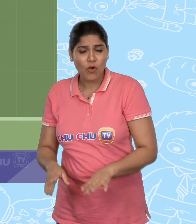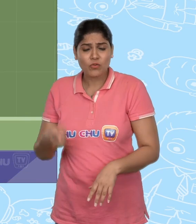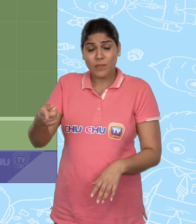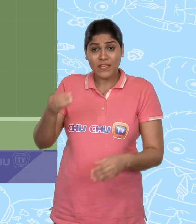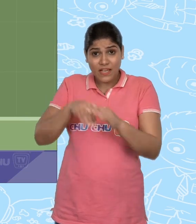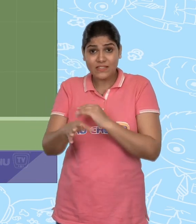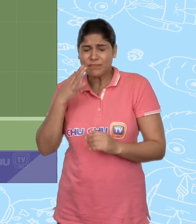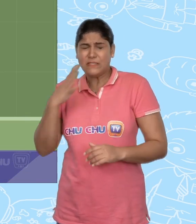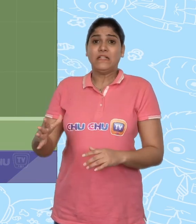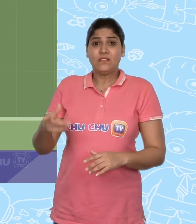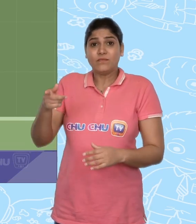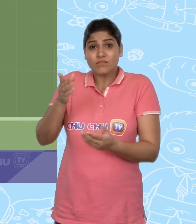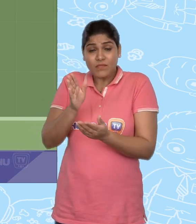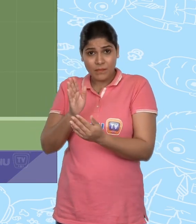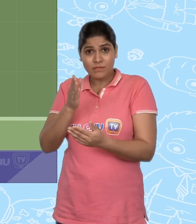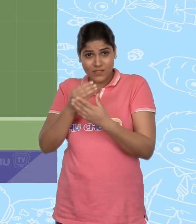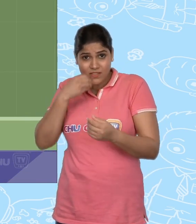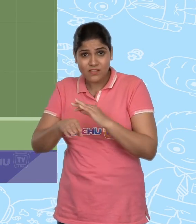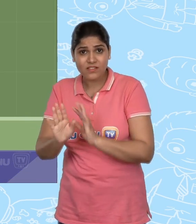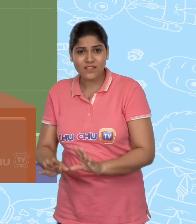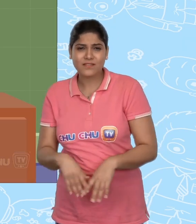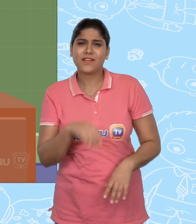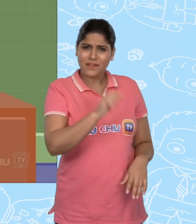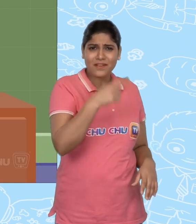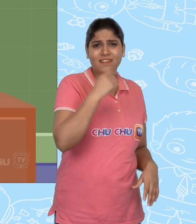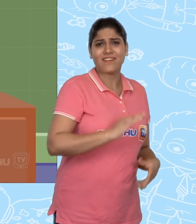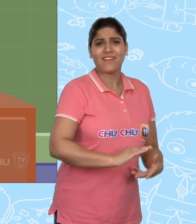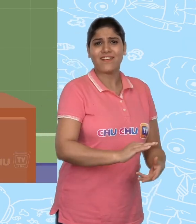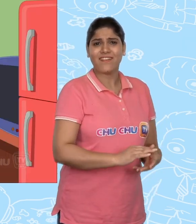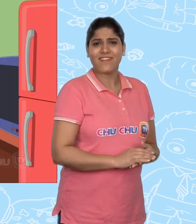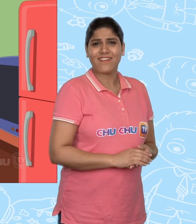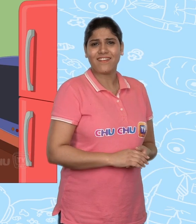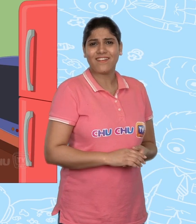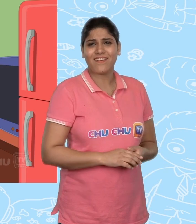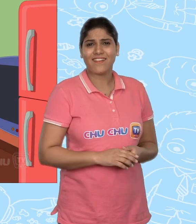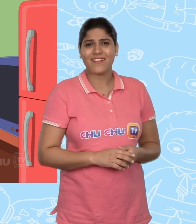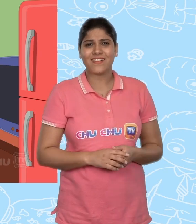हैं और उनमें तेज मिर्च डाल सकती हैं? जरूर बेटा।